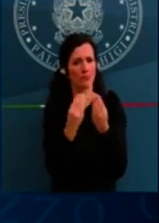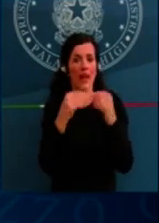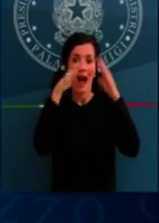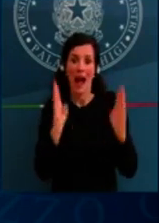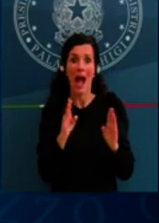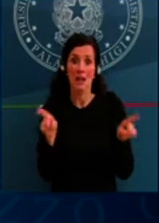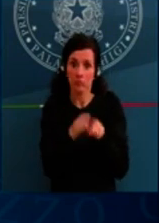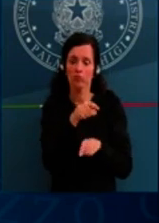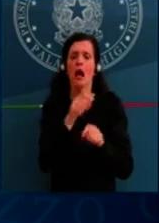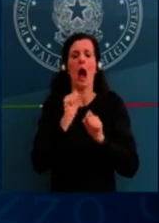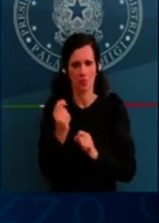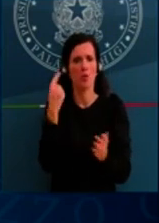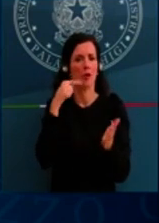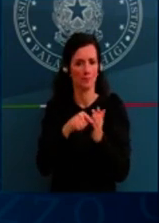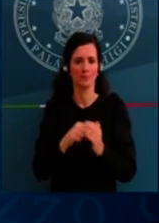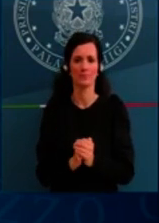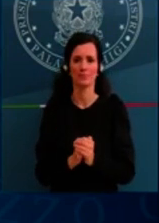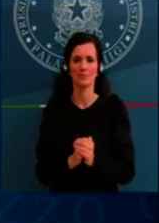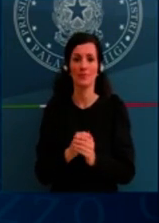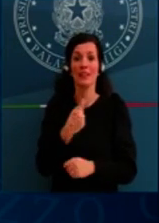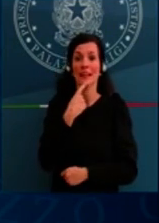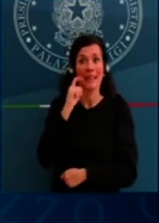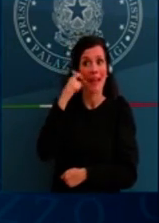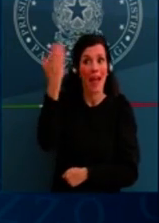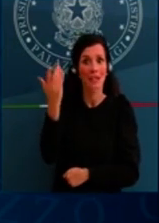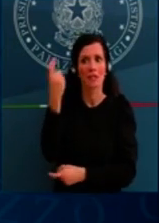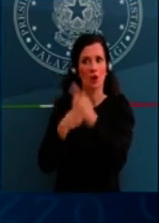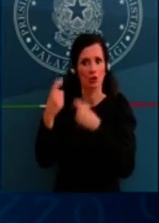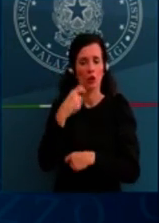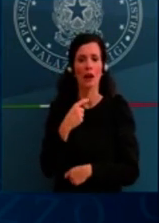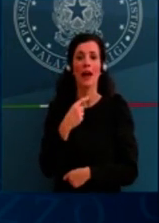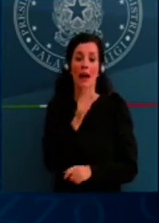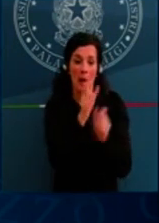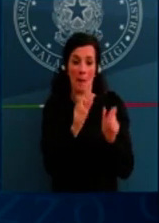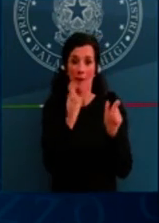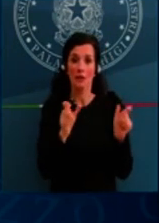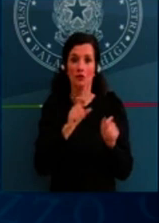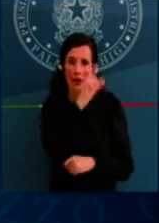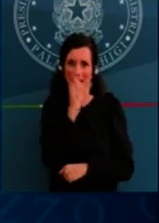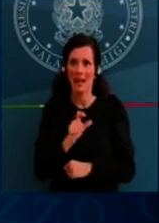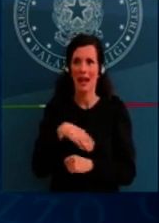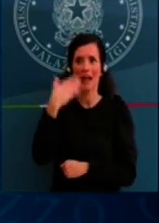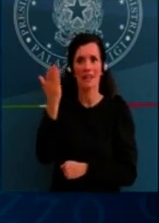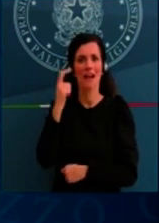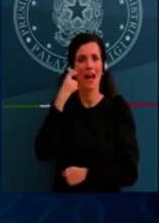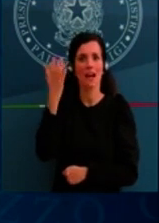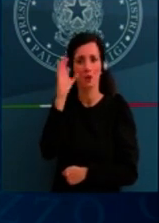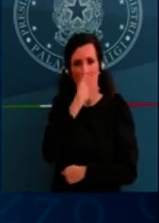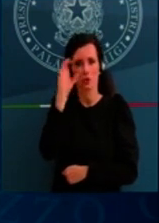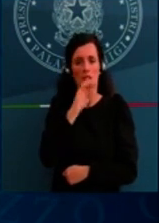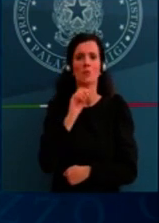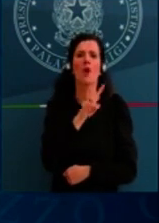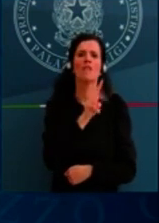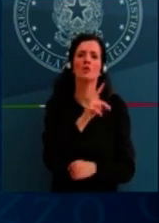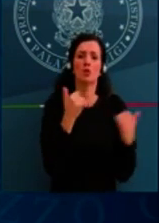dicembre e il 6 gennaio al rientro dovranno sottoporsi alla quarantena e una misura chiaramente dissuasiva non sappiamo dove